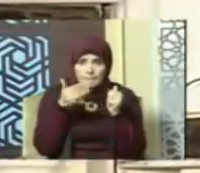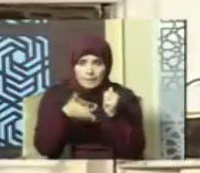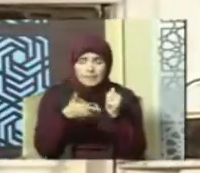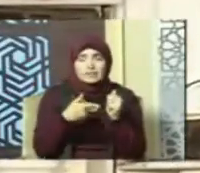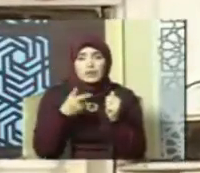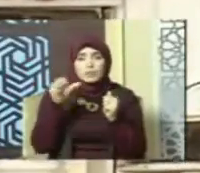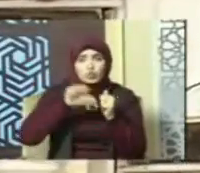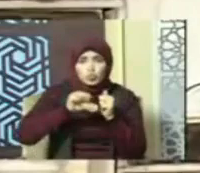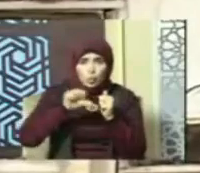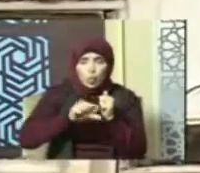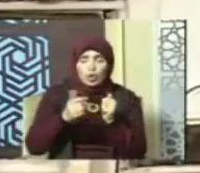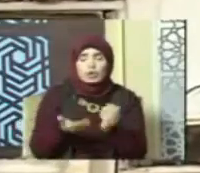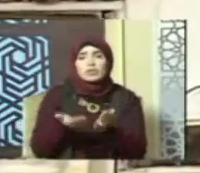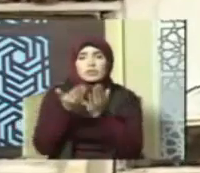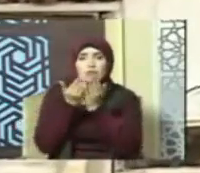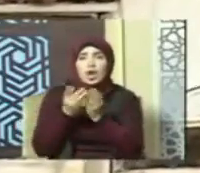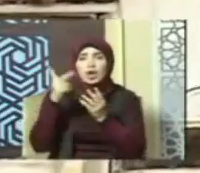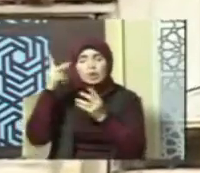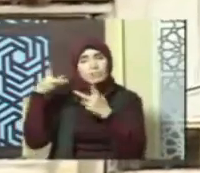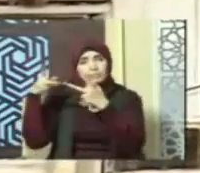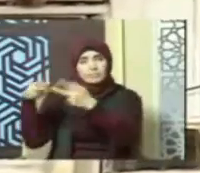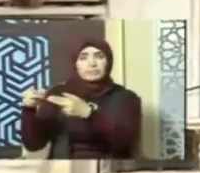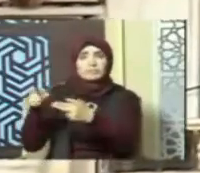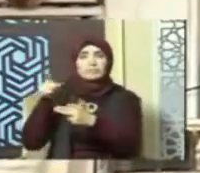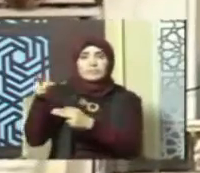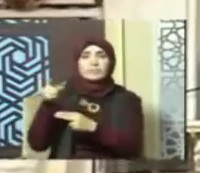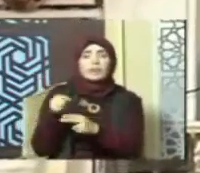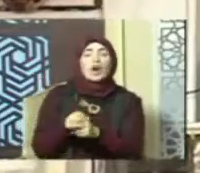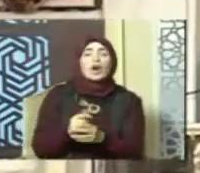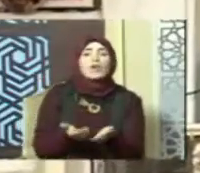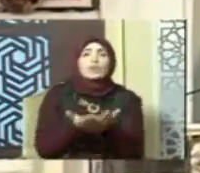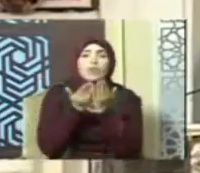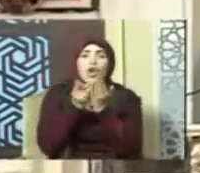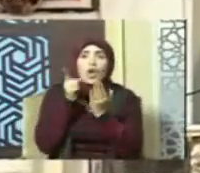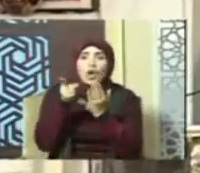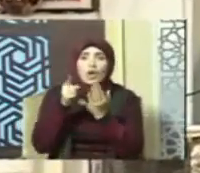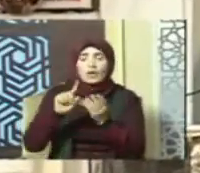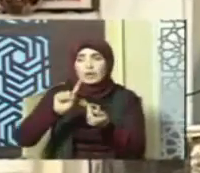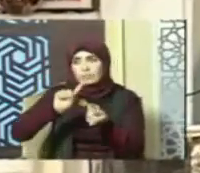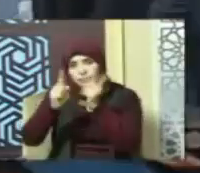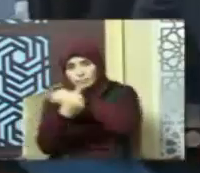بسوء فاردد كيده في نحره، واجعل